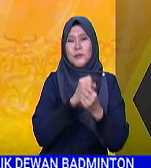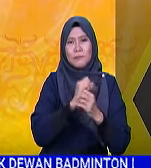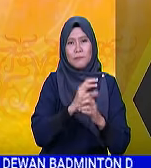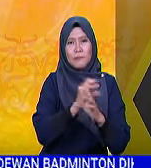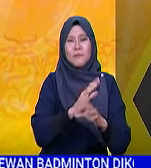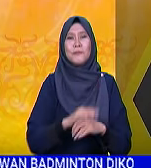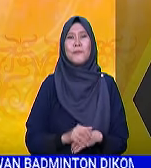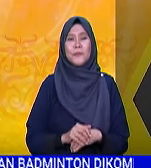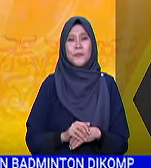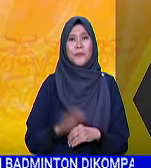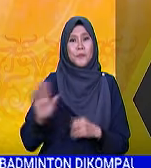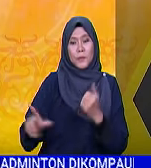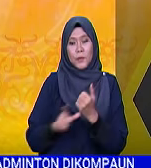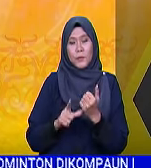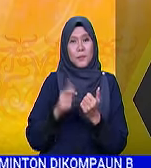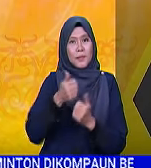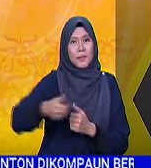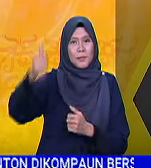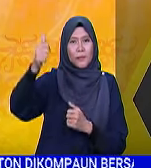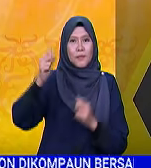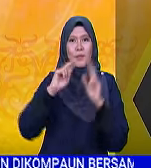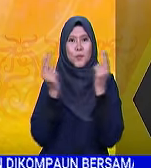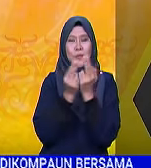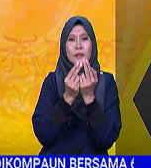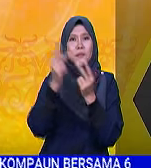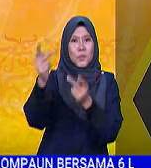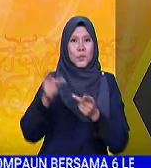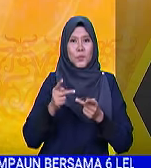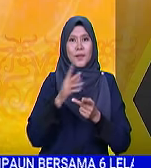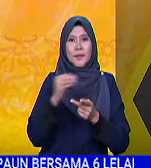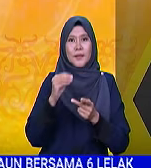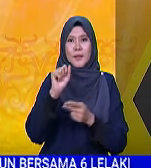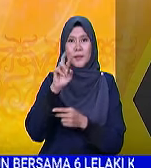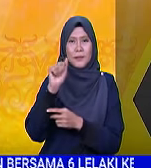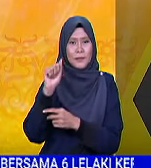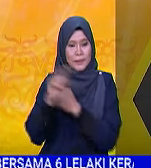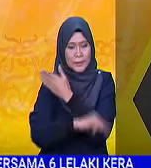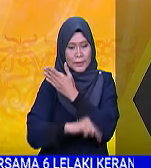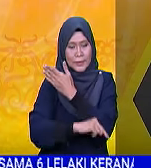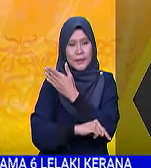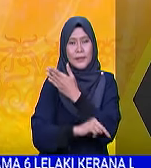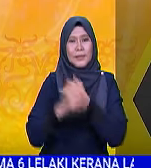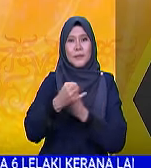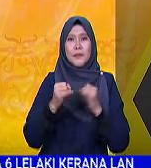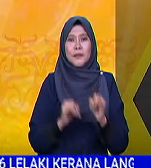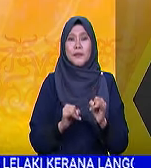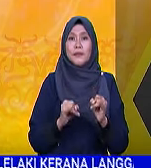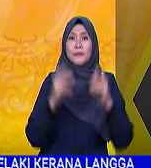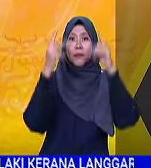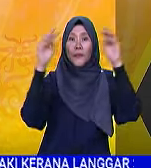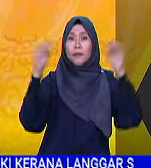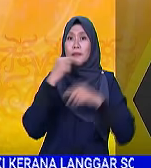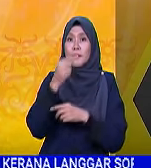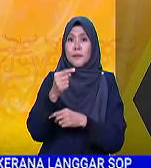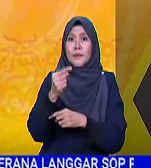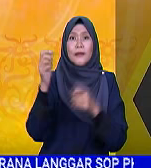usaha tersebut. Menurut Penolong Pengarah Unit Protokol Istiadat dan Pengurusan Acara Negeri, Jabatan Ketua Menteri Safiqah Kueh,